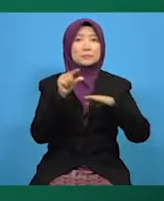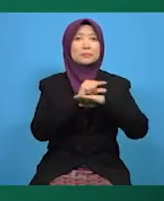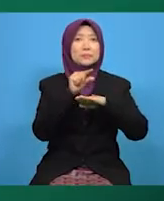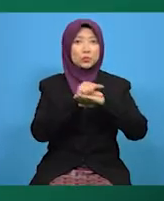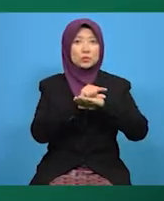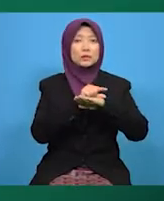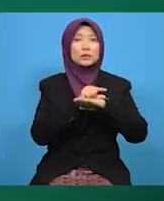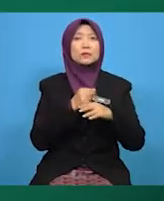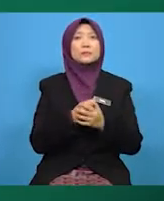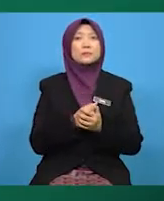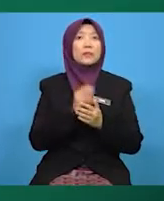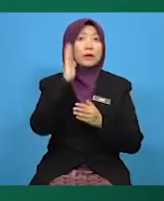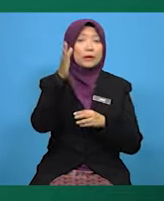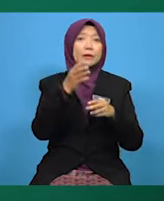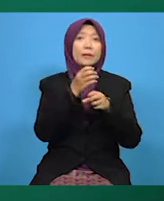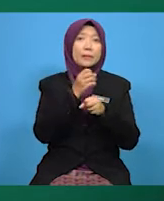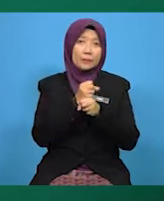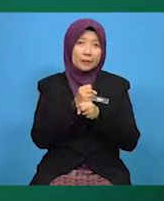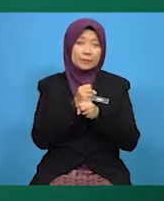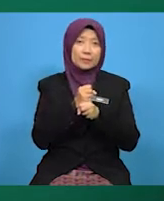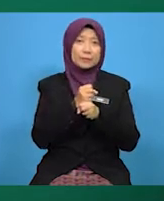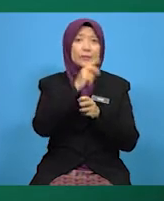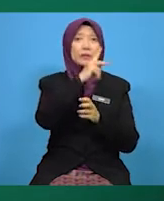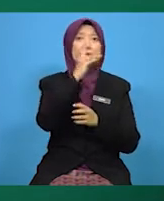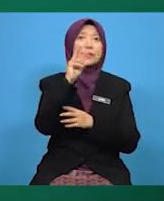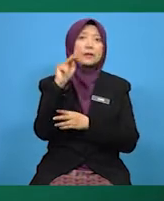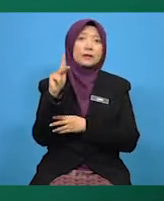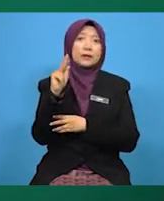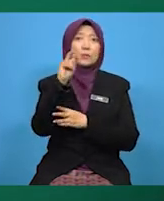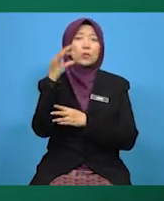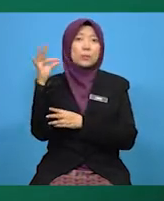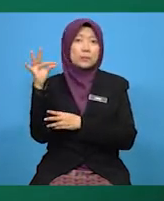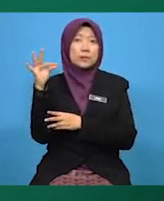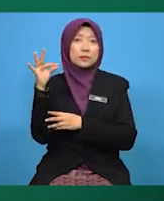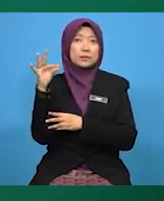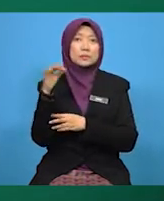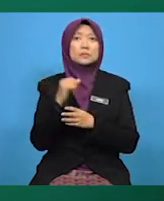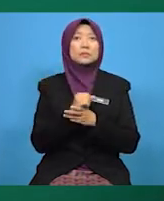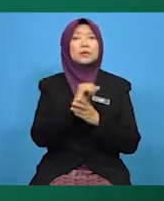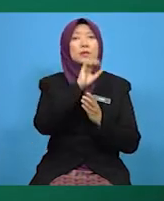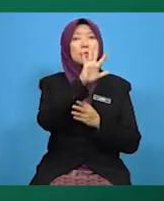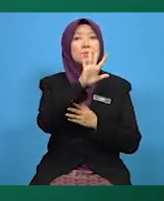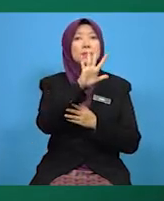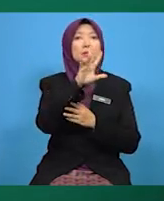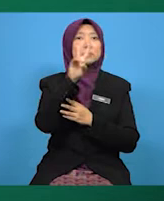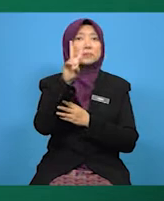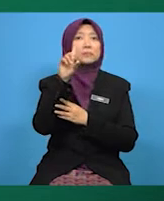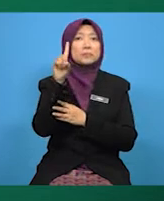Menggunakan rumus diberi, kamu akan dapati bahawa KDNK 2018 ialah